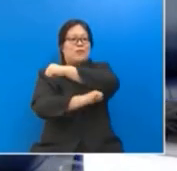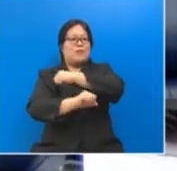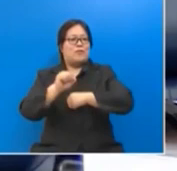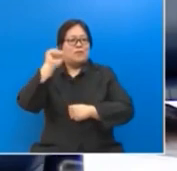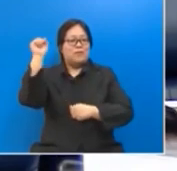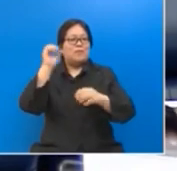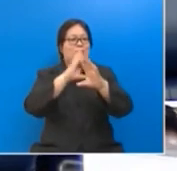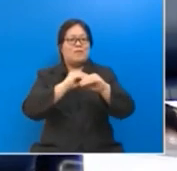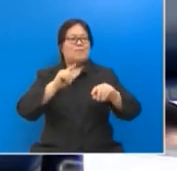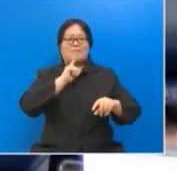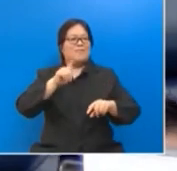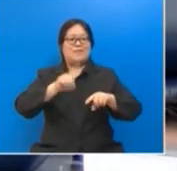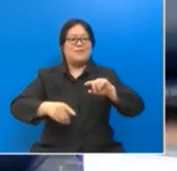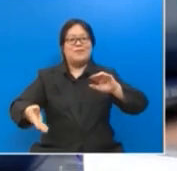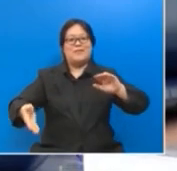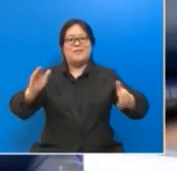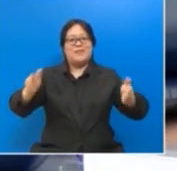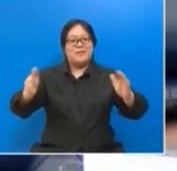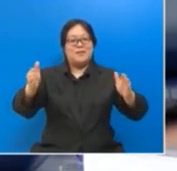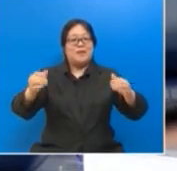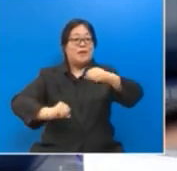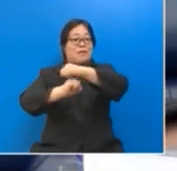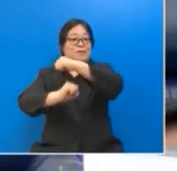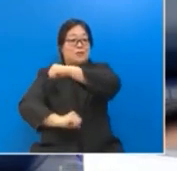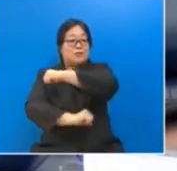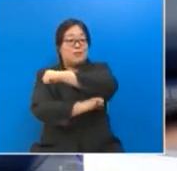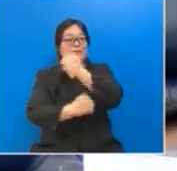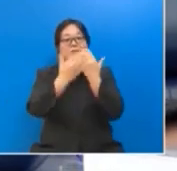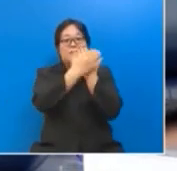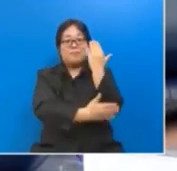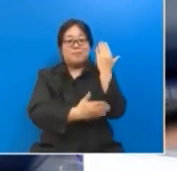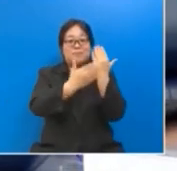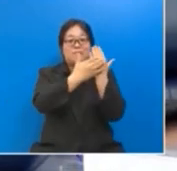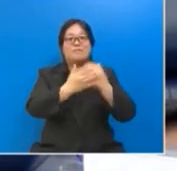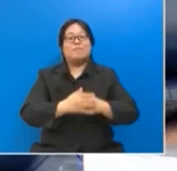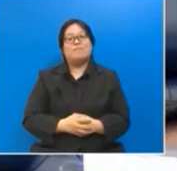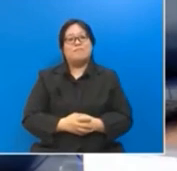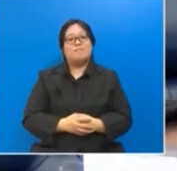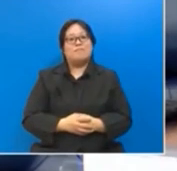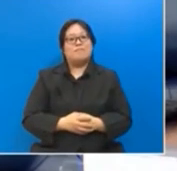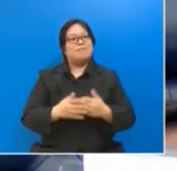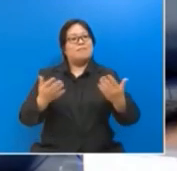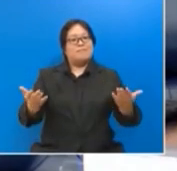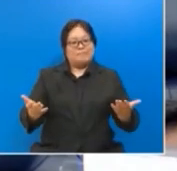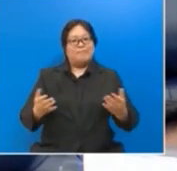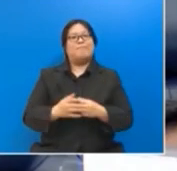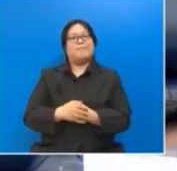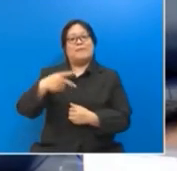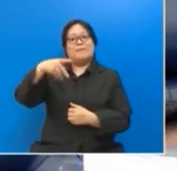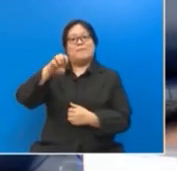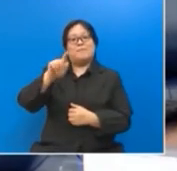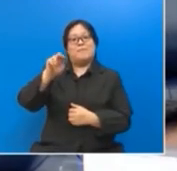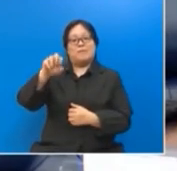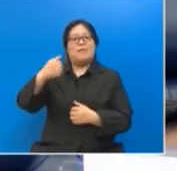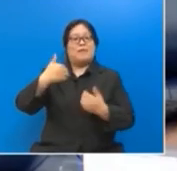belum lagi boleh dibandingkan dengan infrastruktur di Semenanjung. Maka dengan itu, Petronas